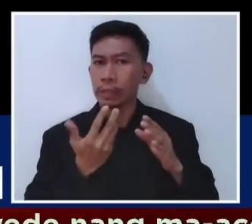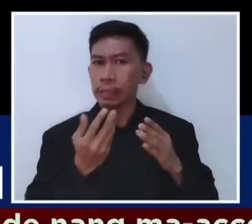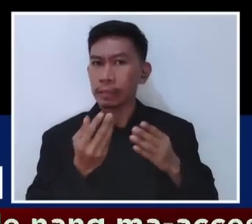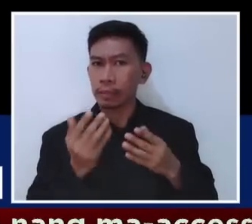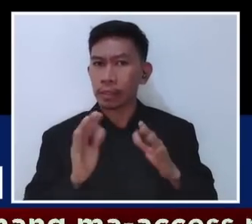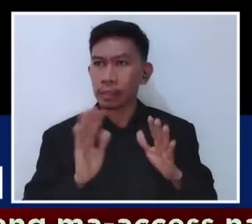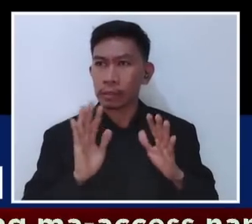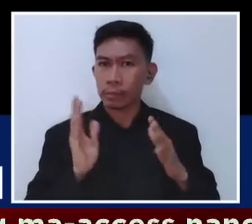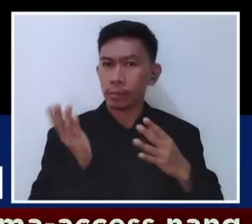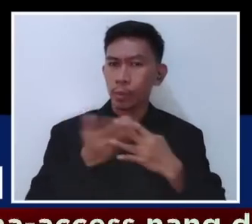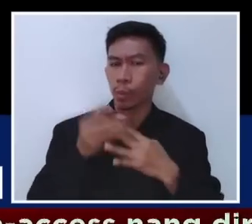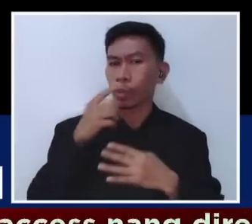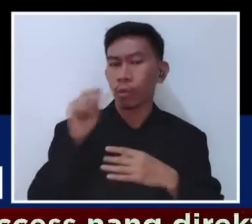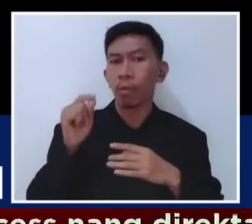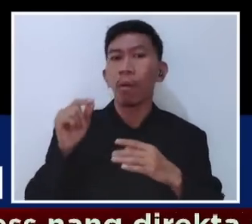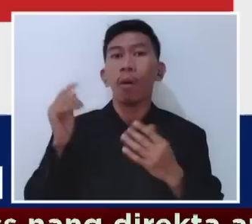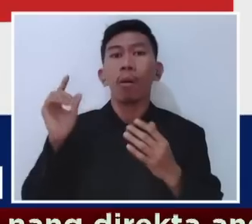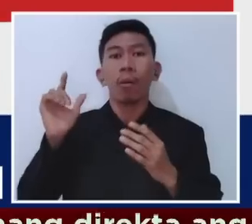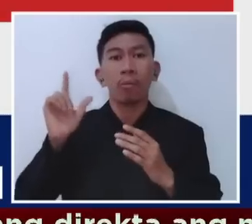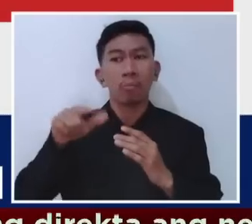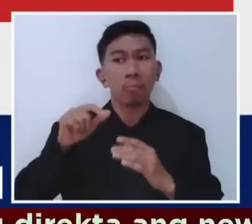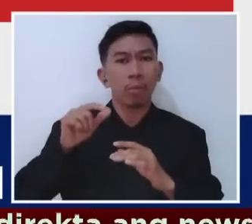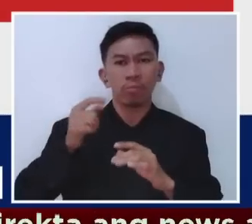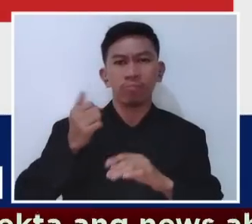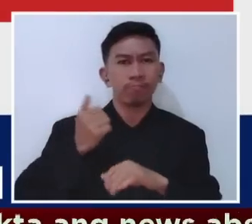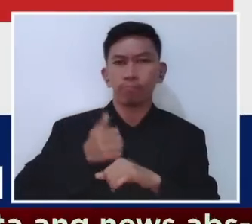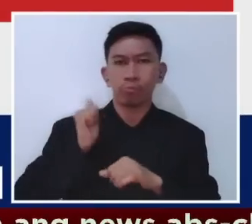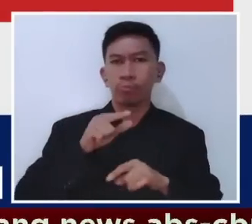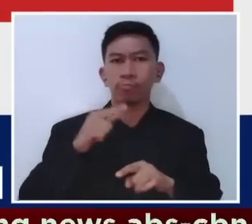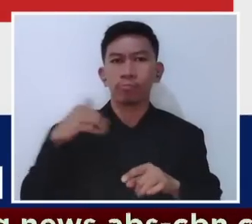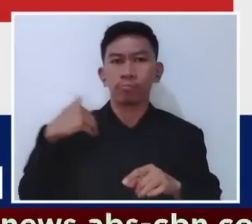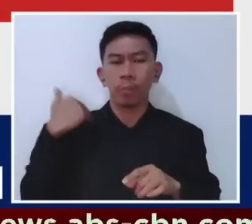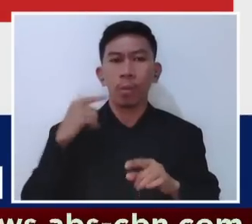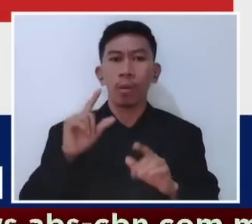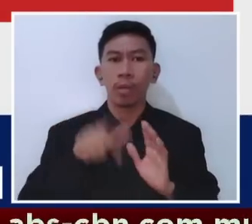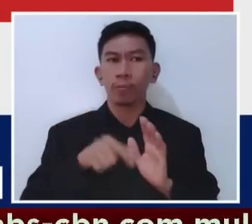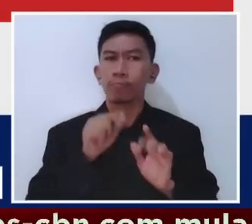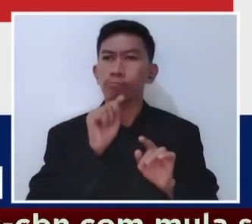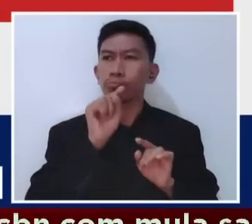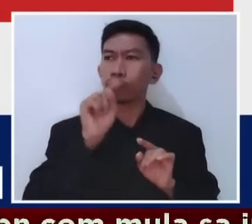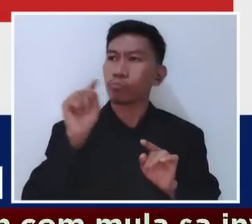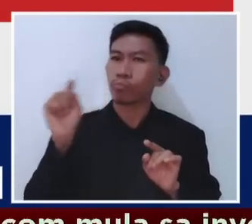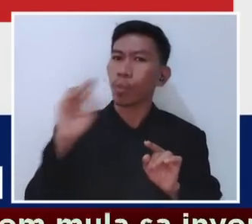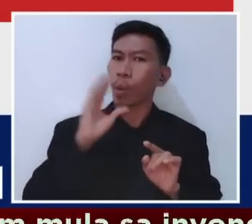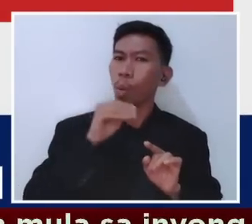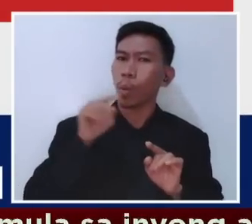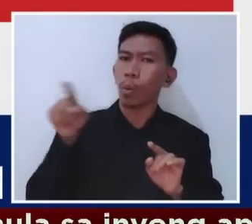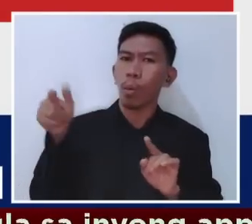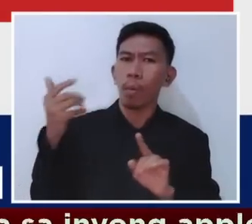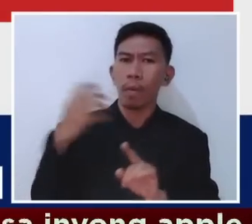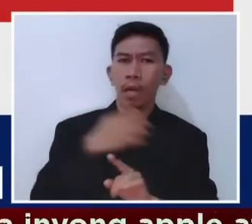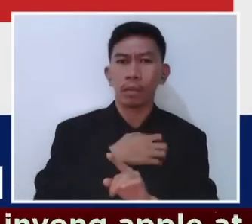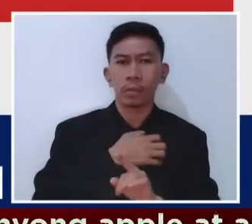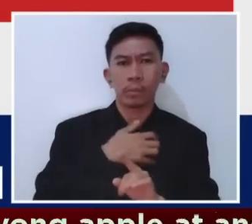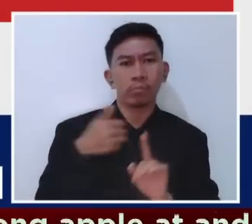tatlong pulis na nagmaltrato sa kanya. Lahat ng duty that day, June